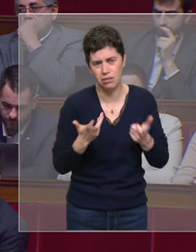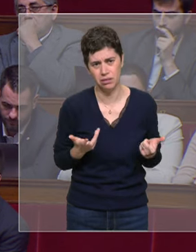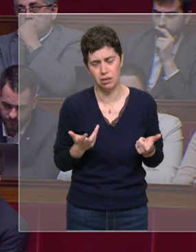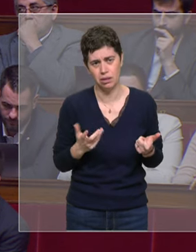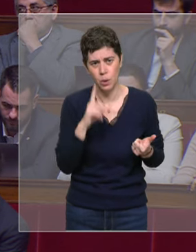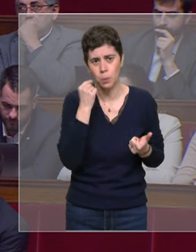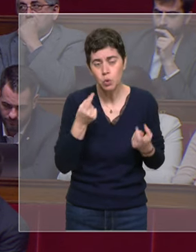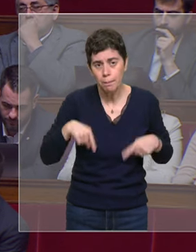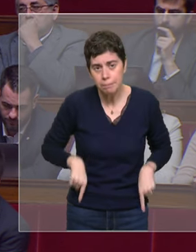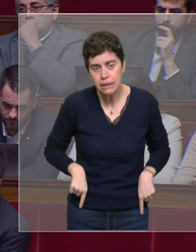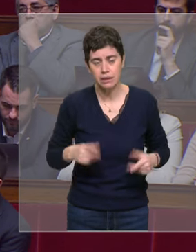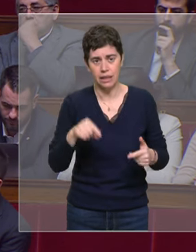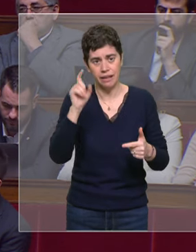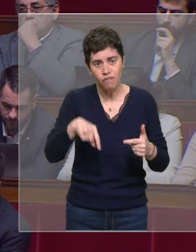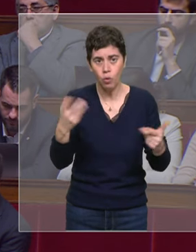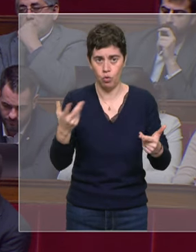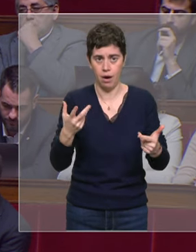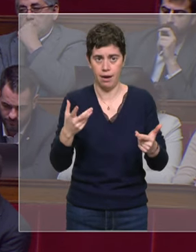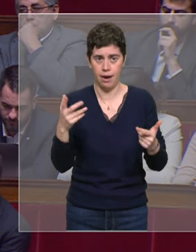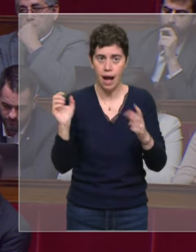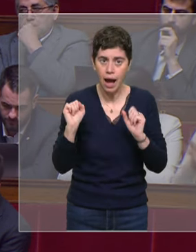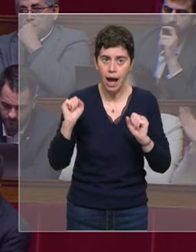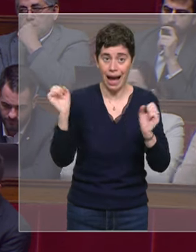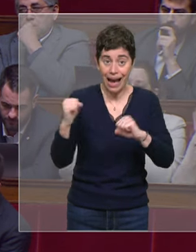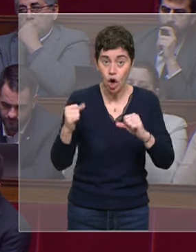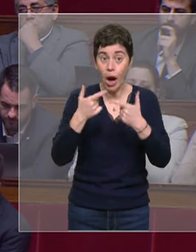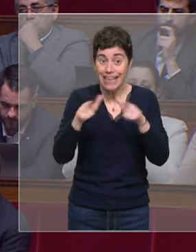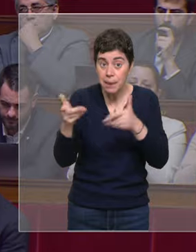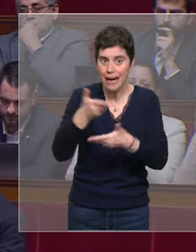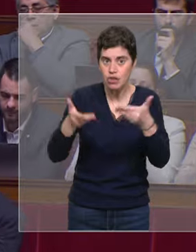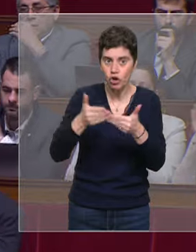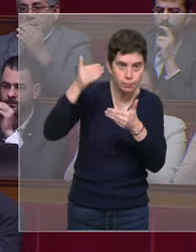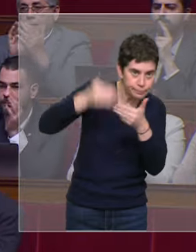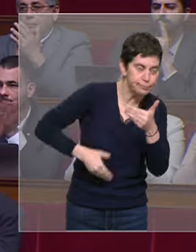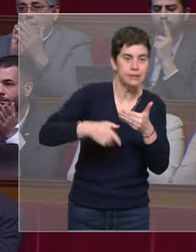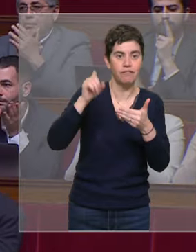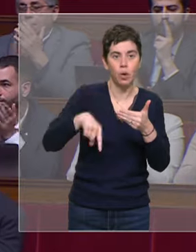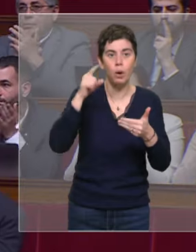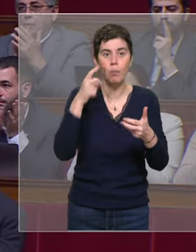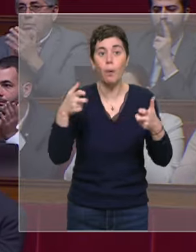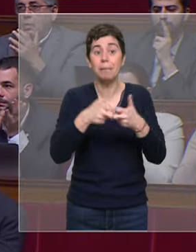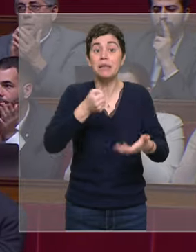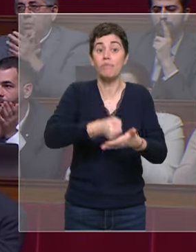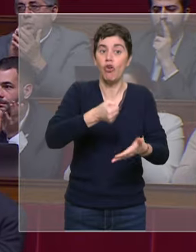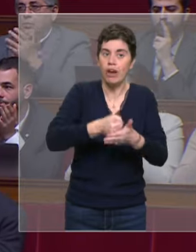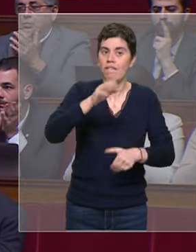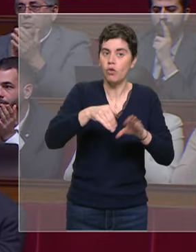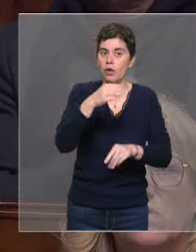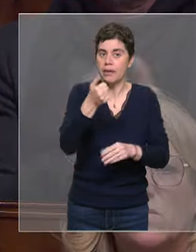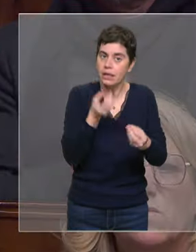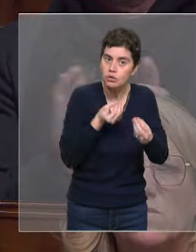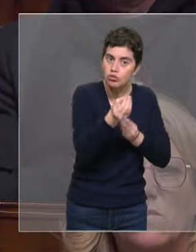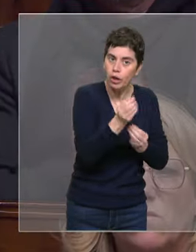ministre, mettrez-vous fin aux accords de libre-échange pour que les prix planchers fonctionnent et puissent protéger